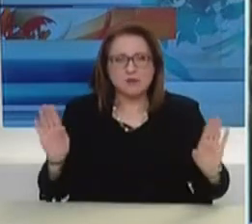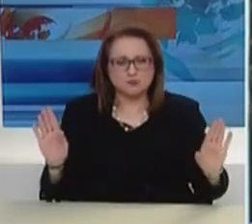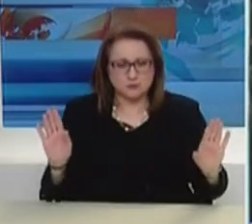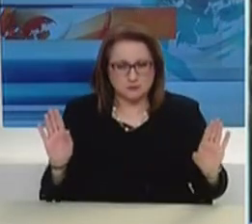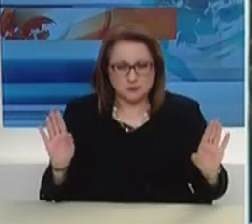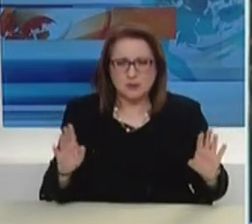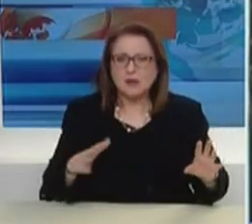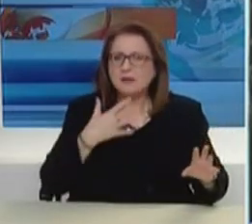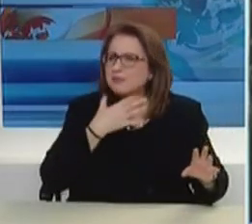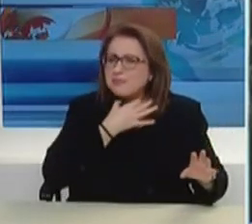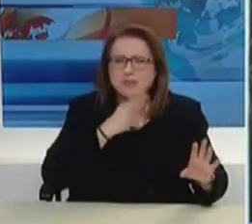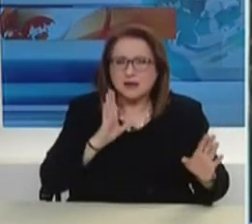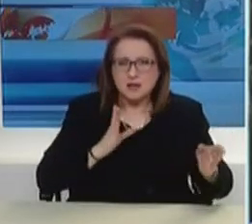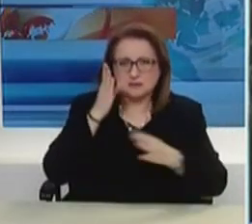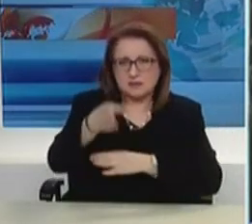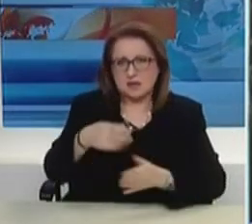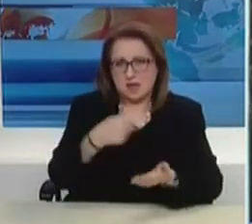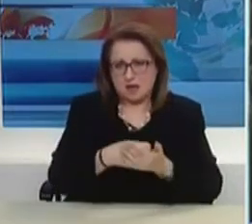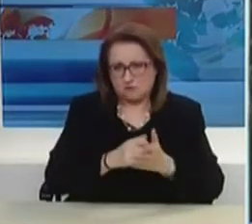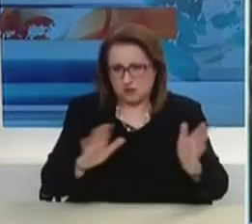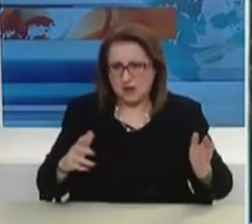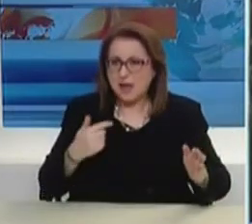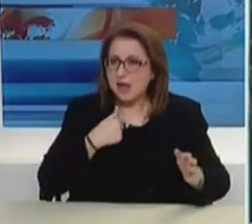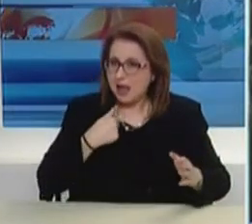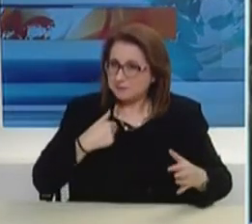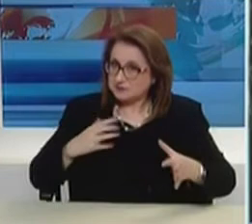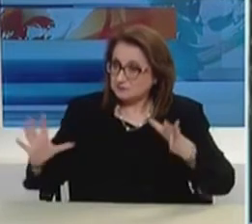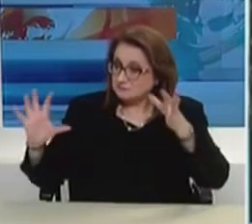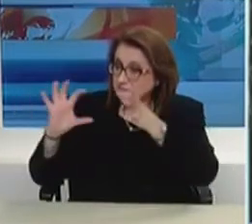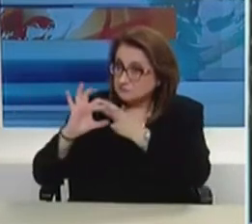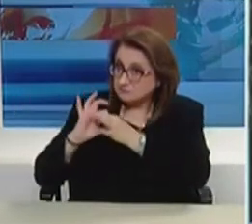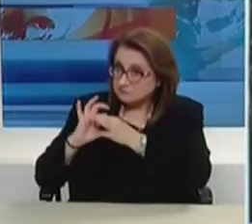Είμαστε σε διαρκή συνεργασία με την Ελληνική Ένωση Τραπεζών